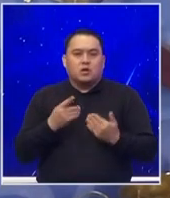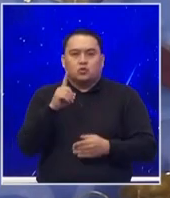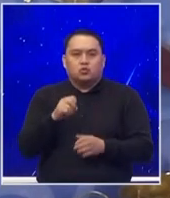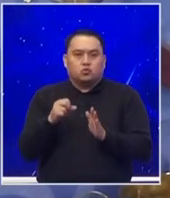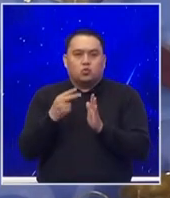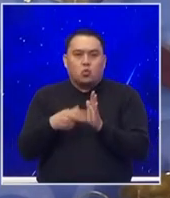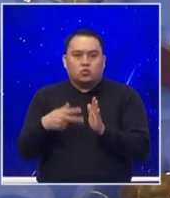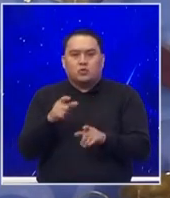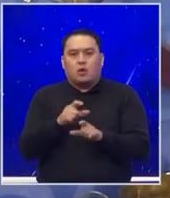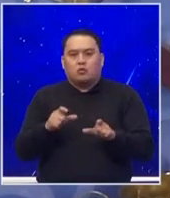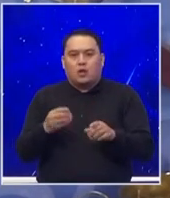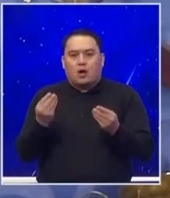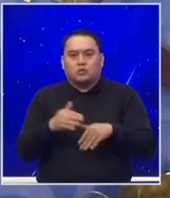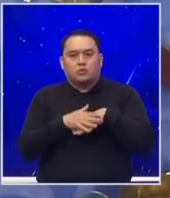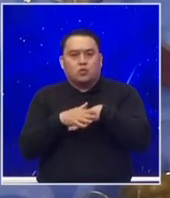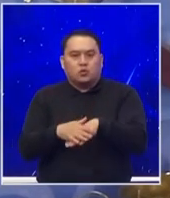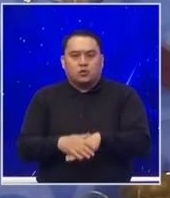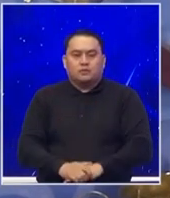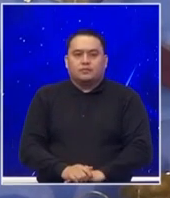130 ауылға қаражаты бөлініп отыр.